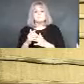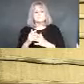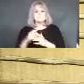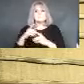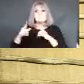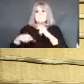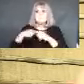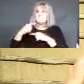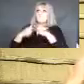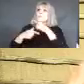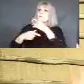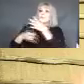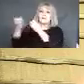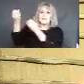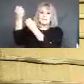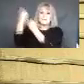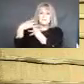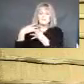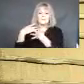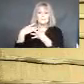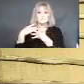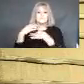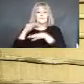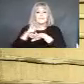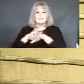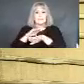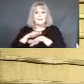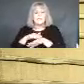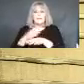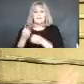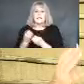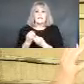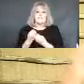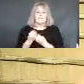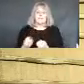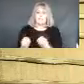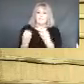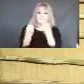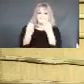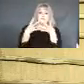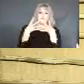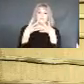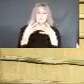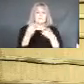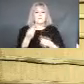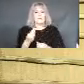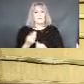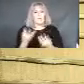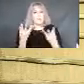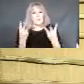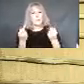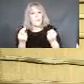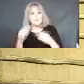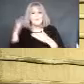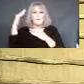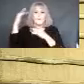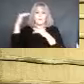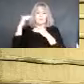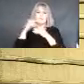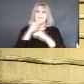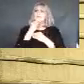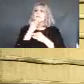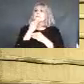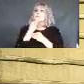maar bekeer nou, tye van verkoeking, van vernieuwing, kom al van die aangezicht van die Heere, en die aangezicht van die Heere is mos